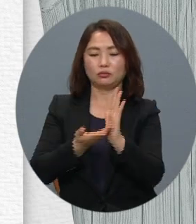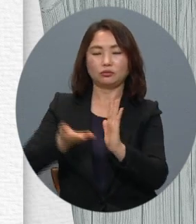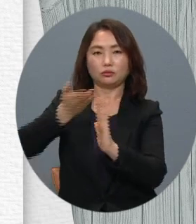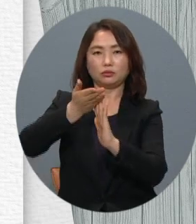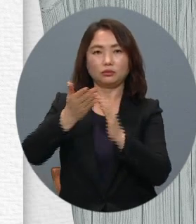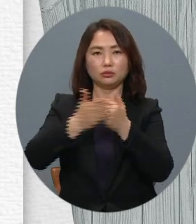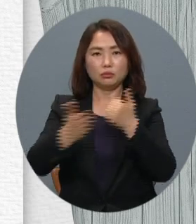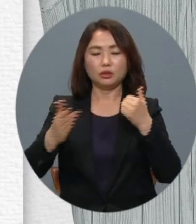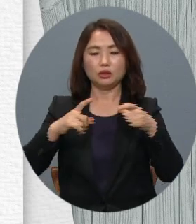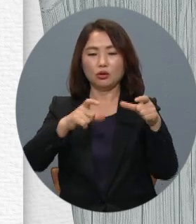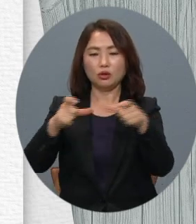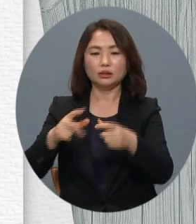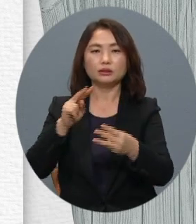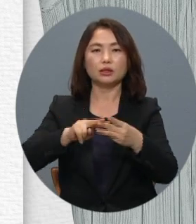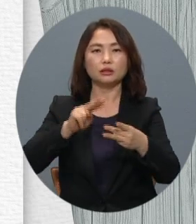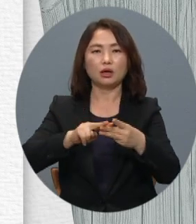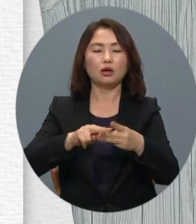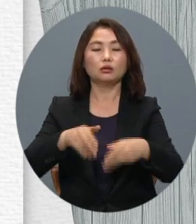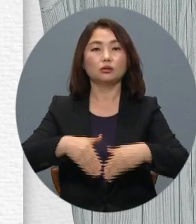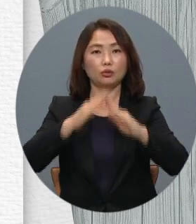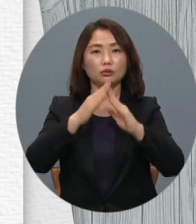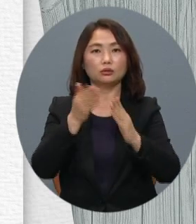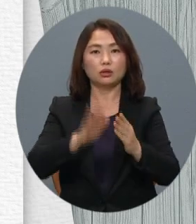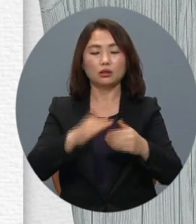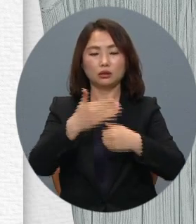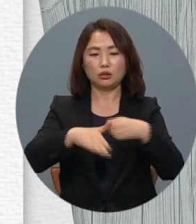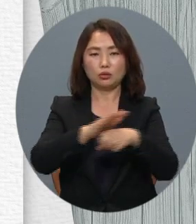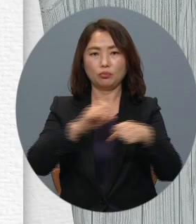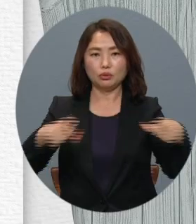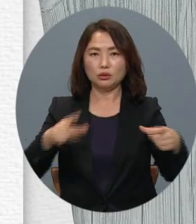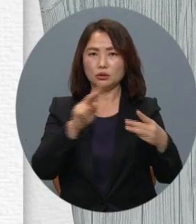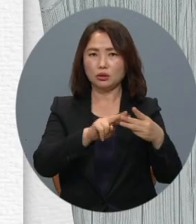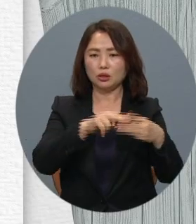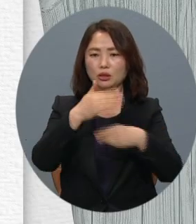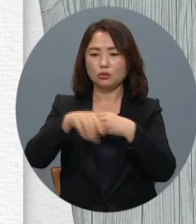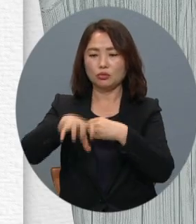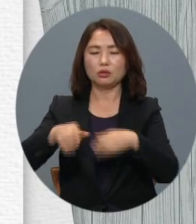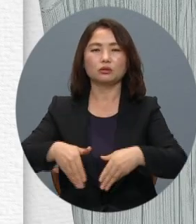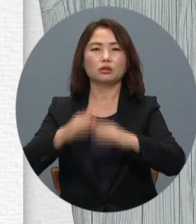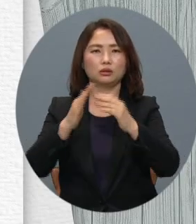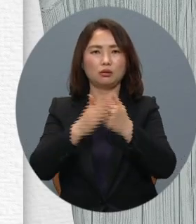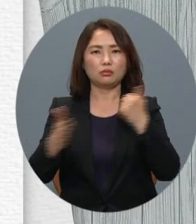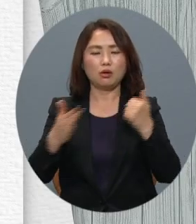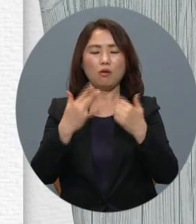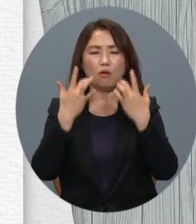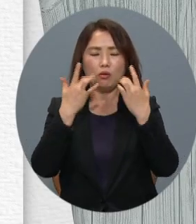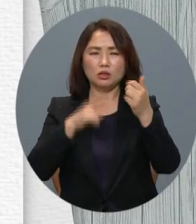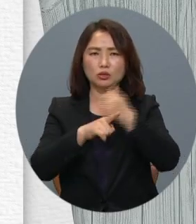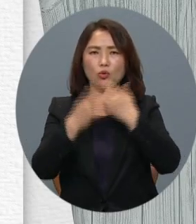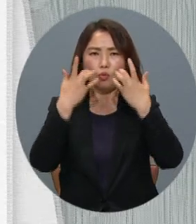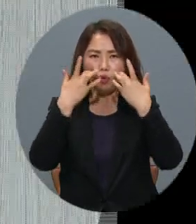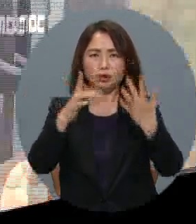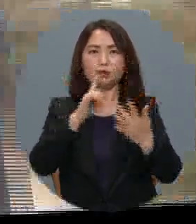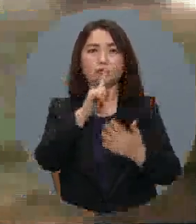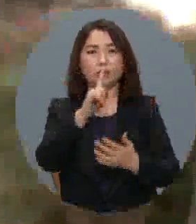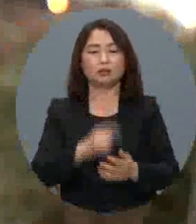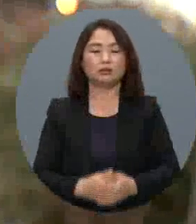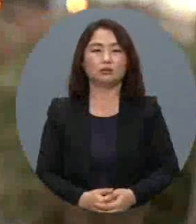승격하면서 권역별 센터를 새로 만들었는데 경북권 센터가 대구에 들어선 만큼 명분이 충분하다는